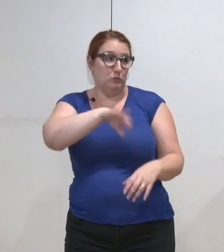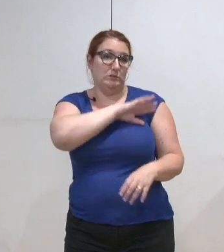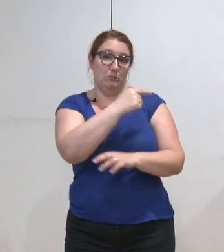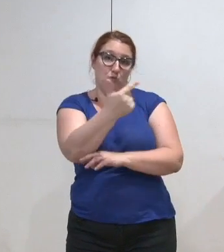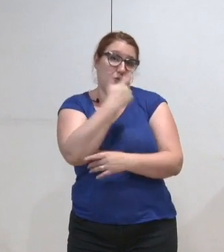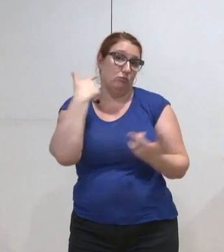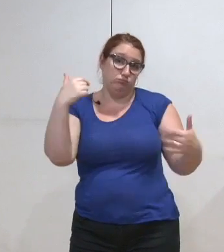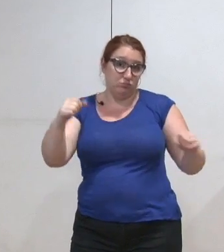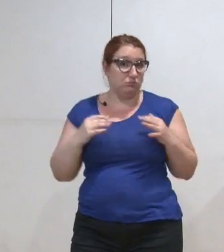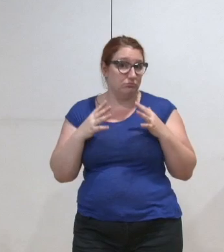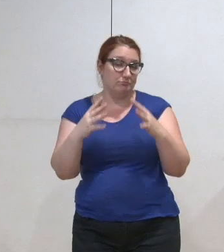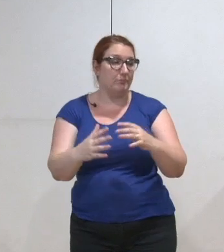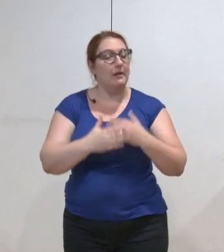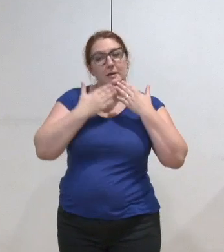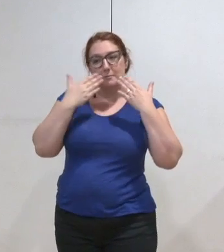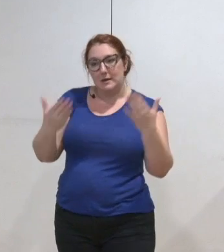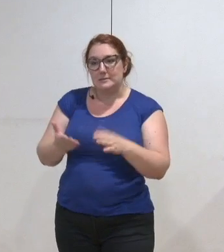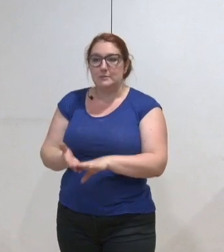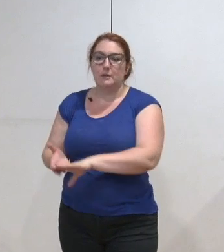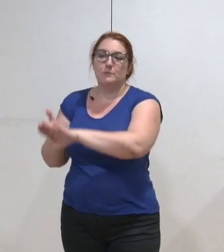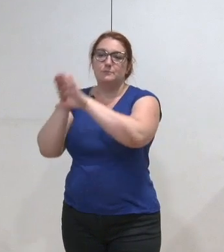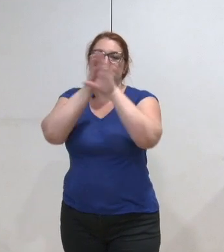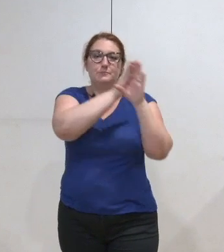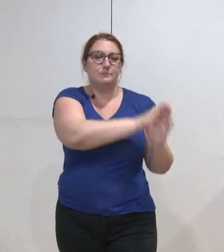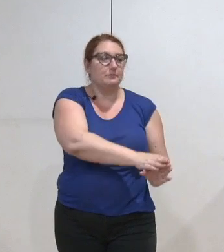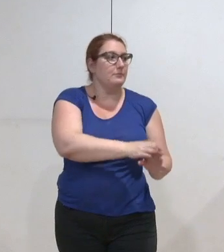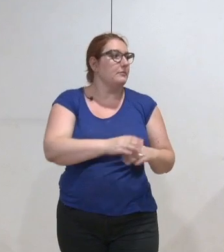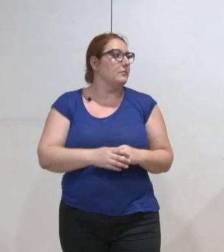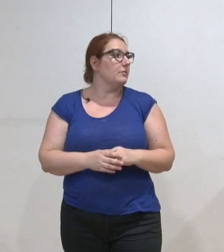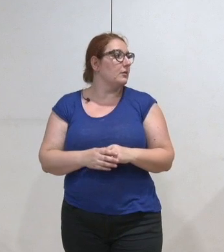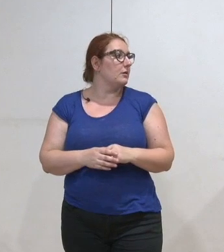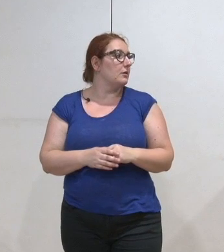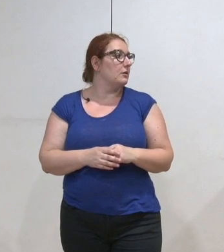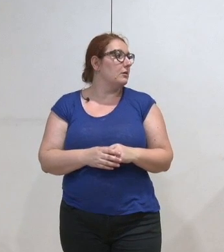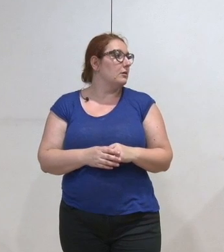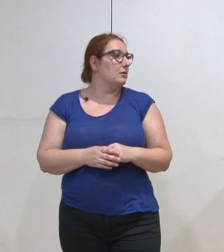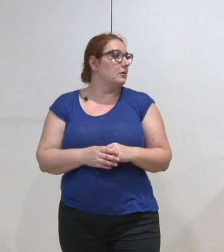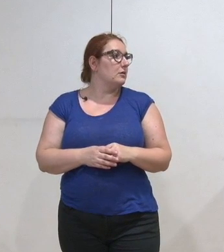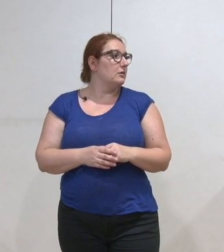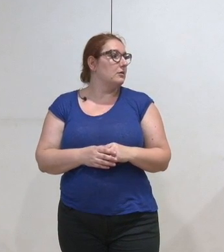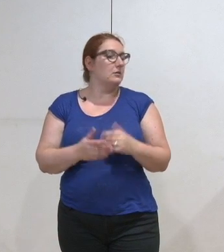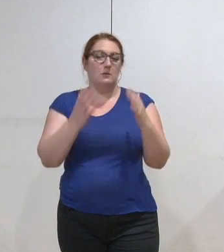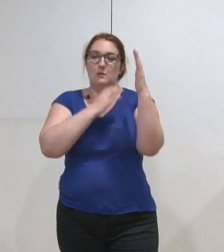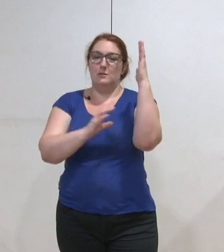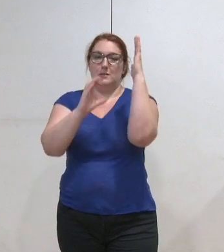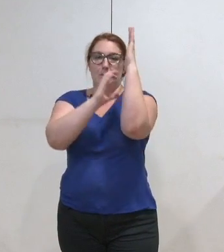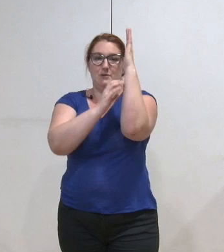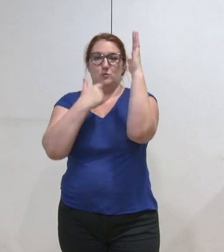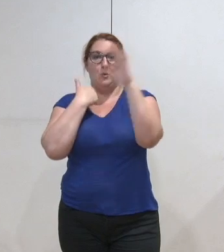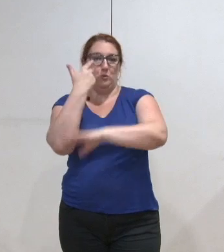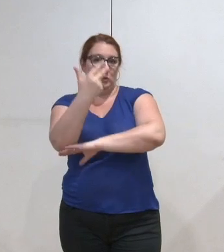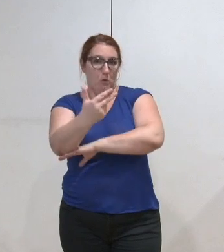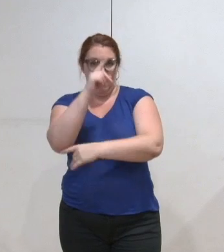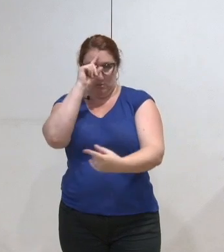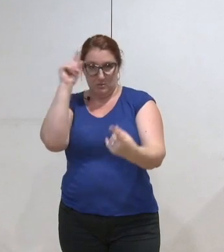remercie nous allons passer à la au délibération numéro 3 qui